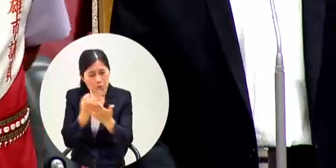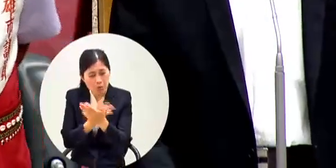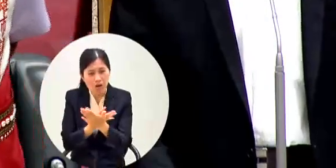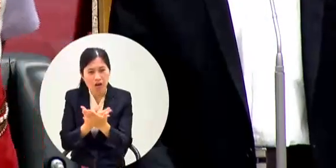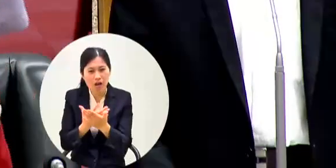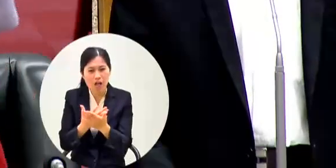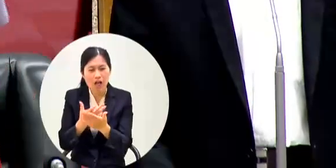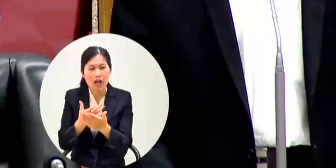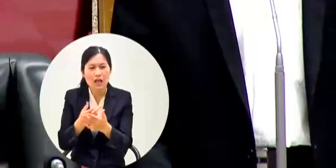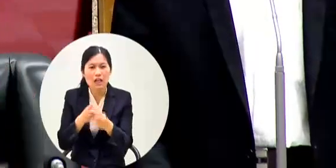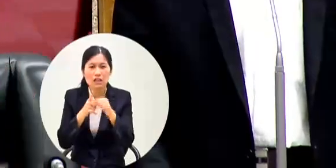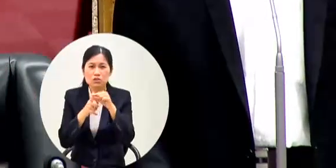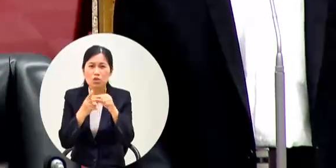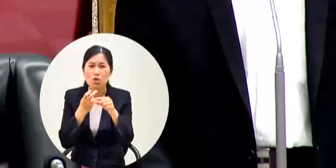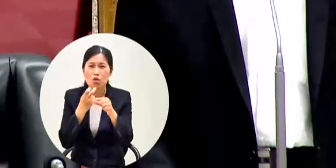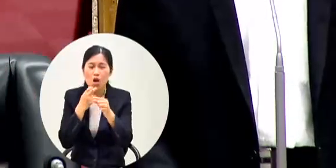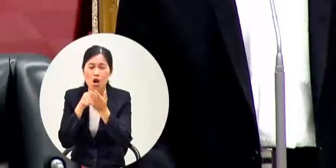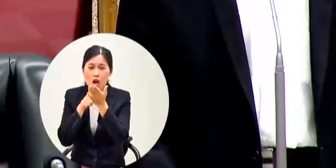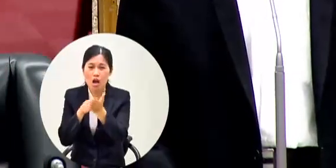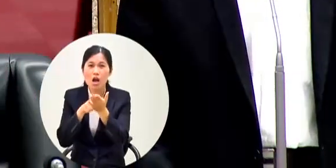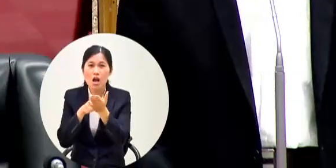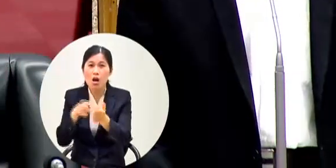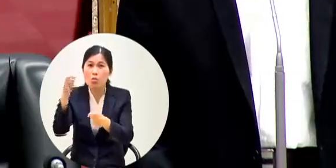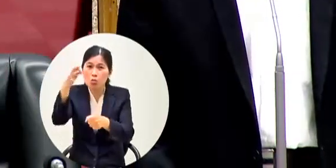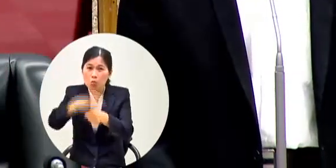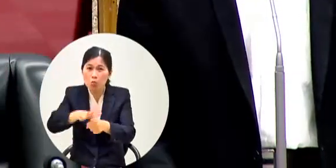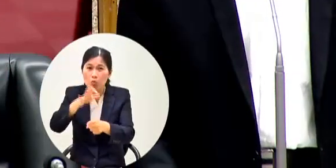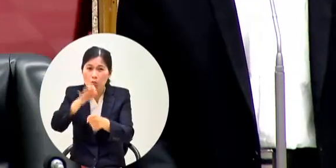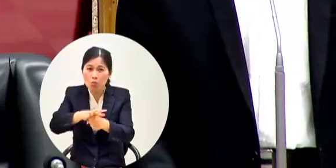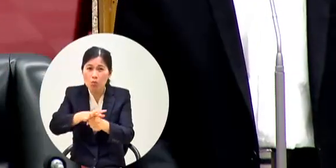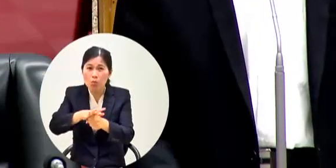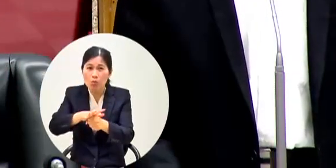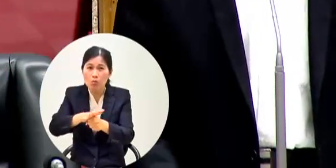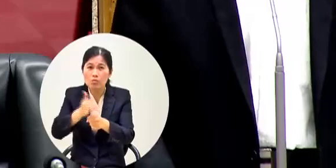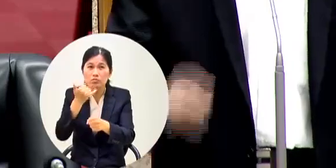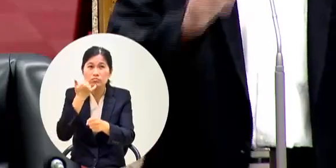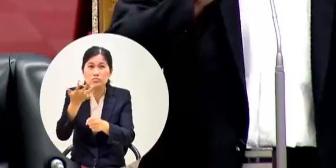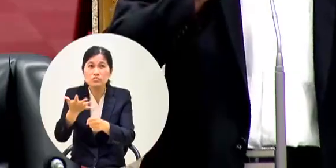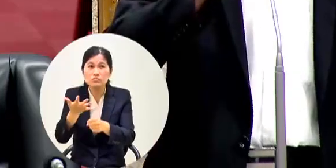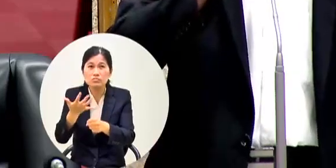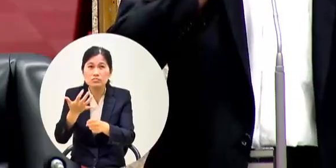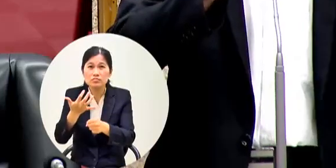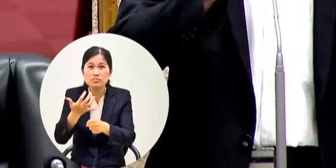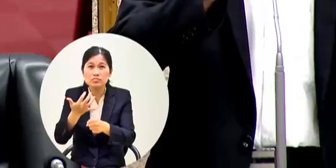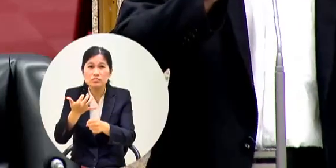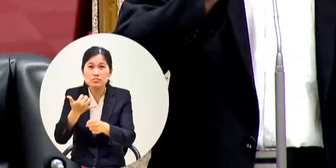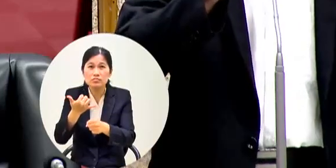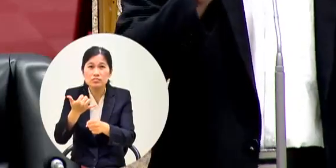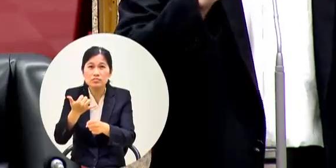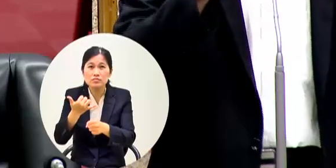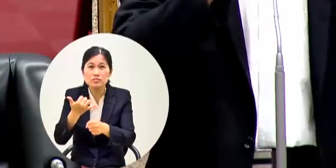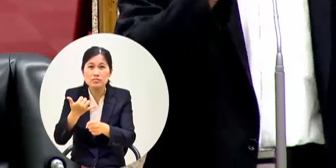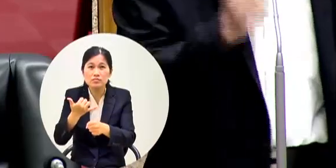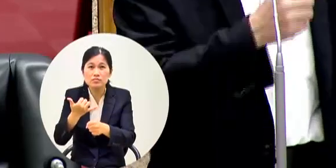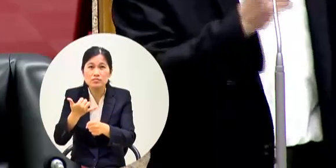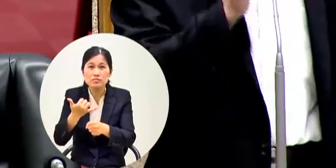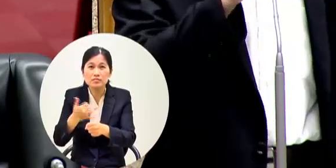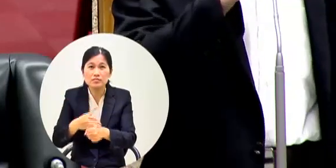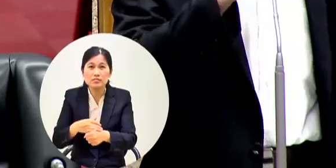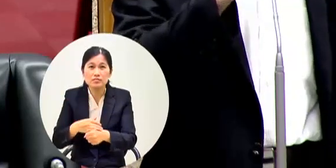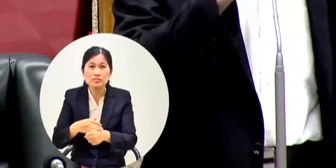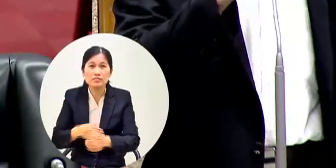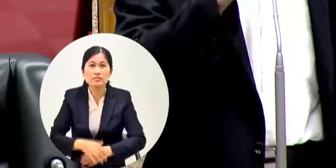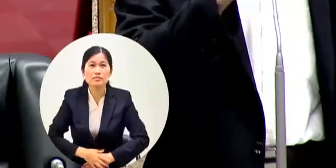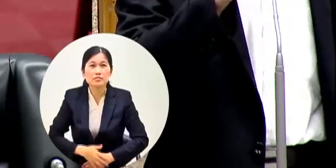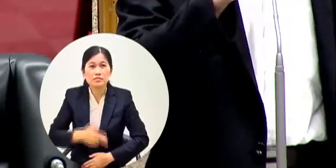地震局这样可以吗？ 我可以打吗？ 可以谈。 我可以回答了吗？ 部署的部分